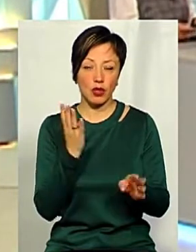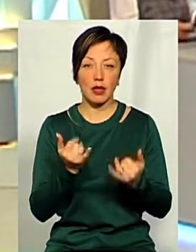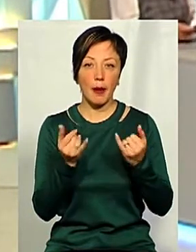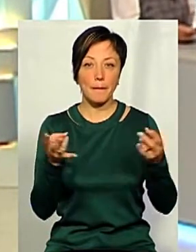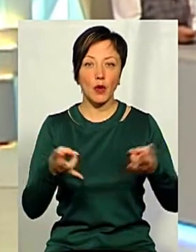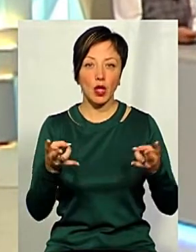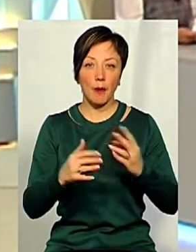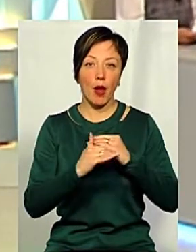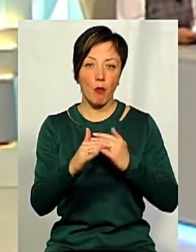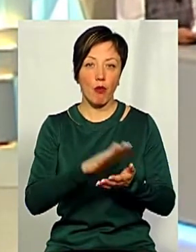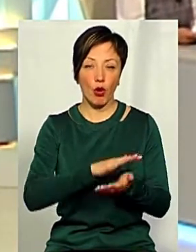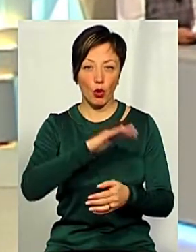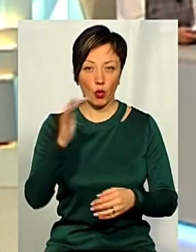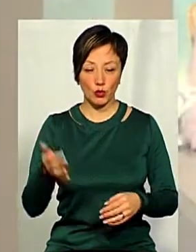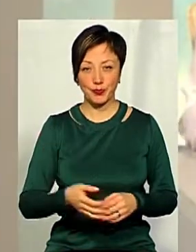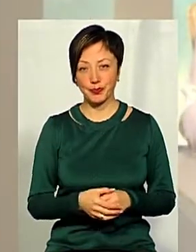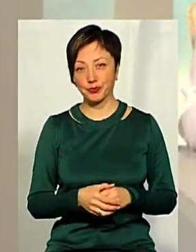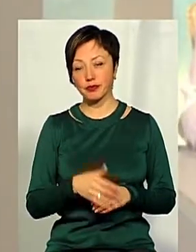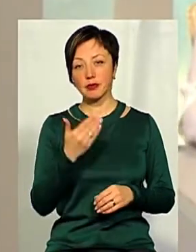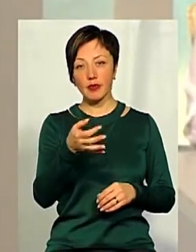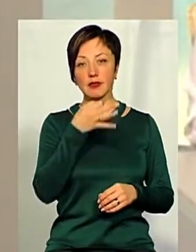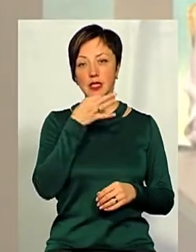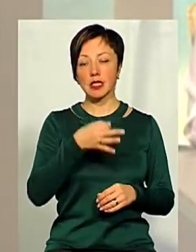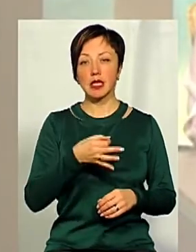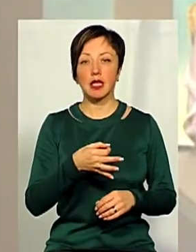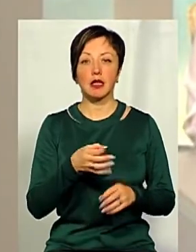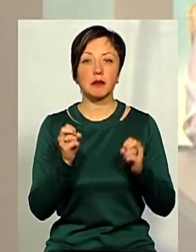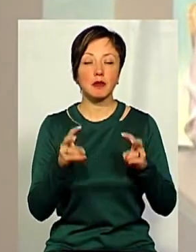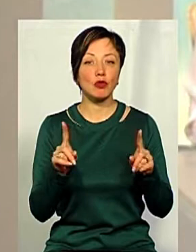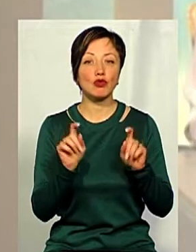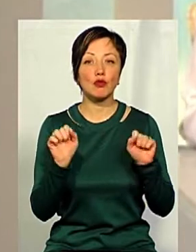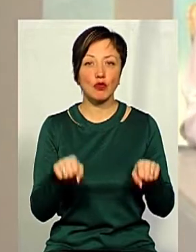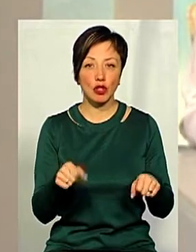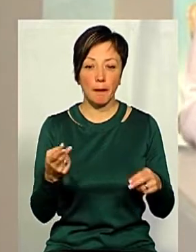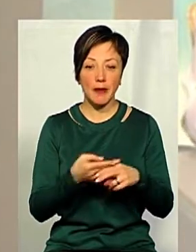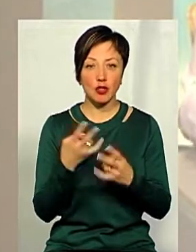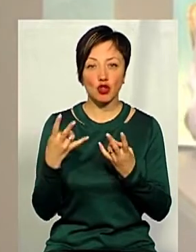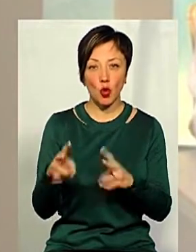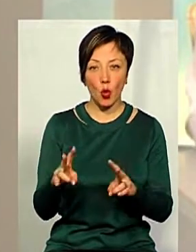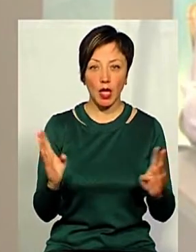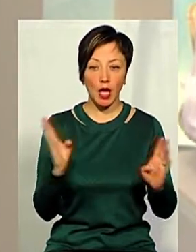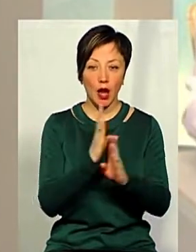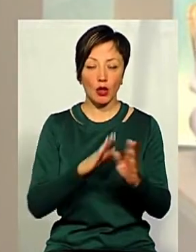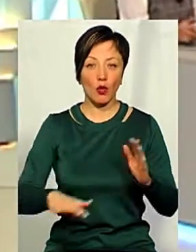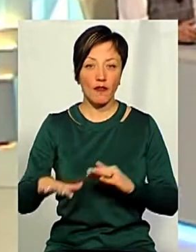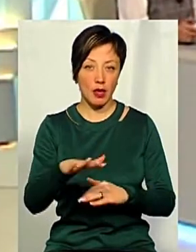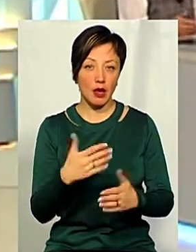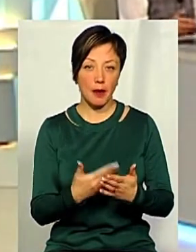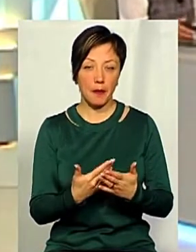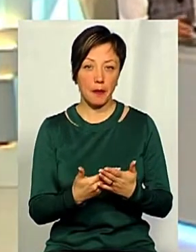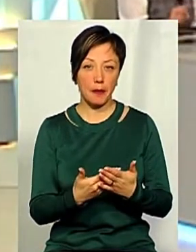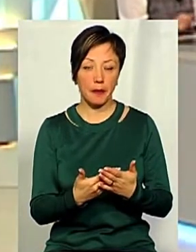потреб полігону. Ви сказали, що становить небезпеку. А що можна без шкоди для довкілля